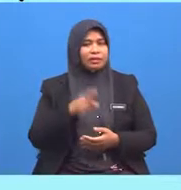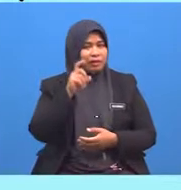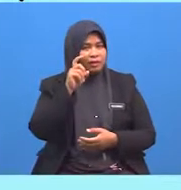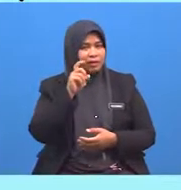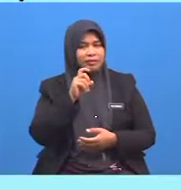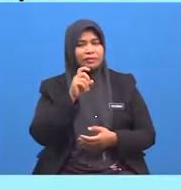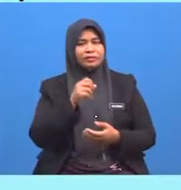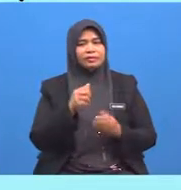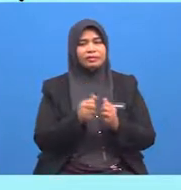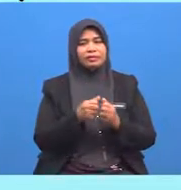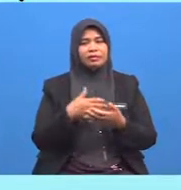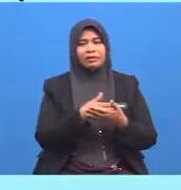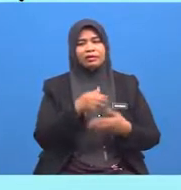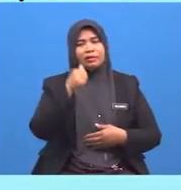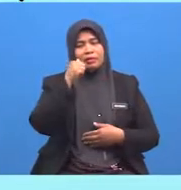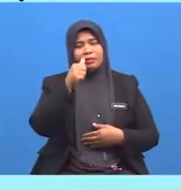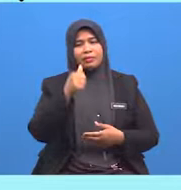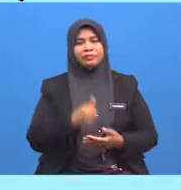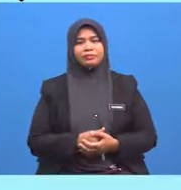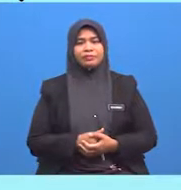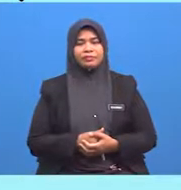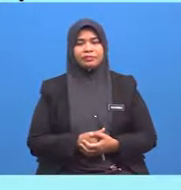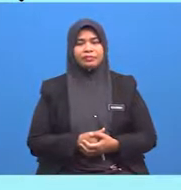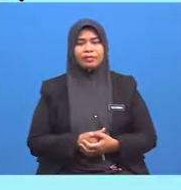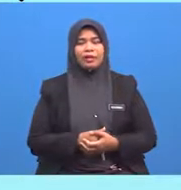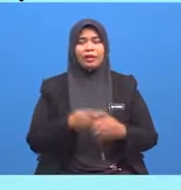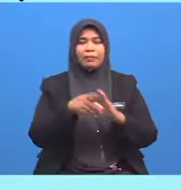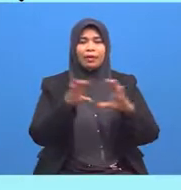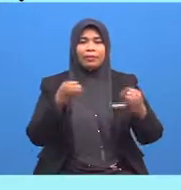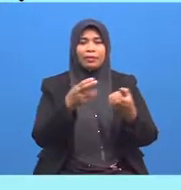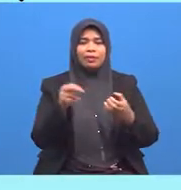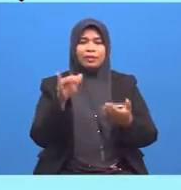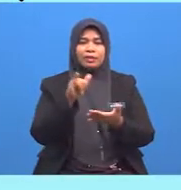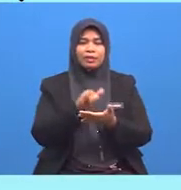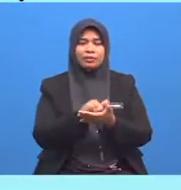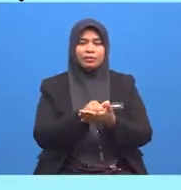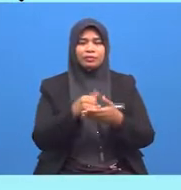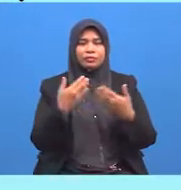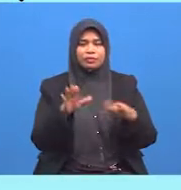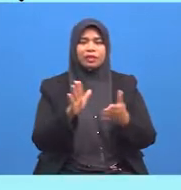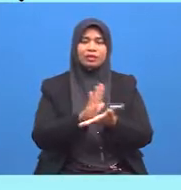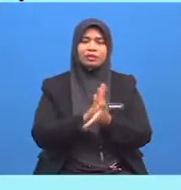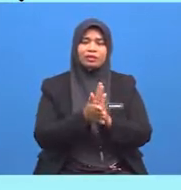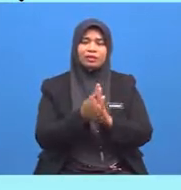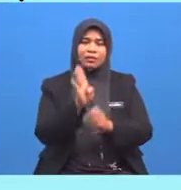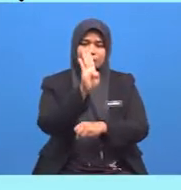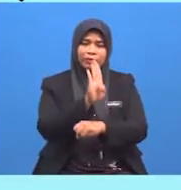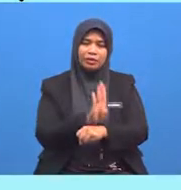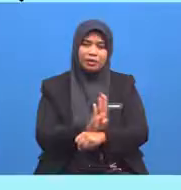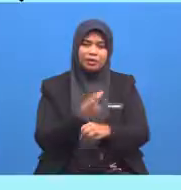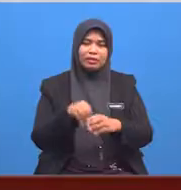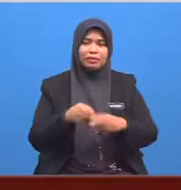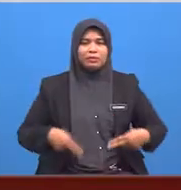anak perempuan kasihan perbuatan-perbuatan tersebut sudah menjadi budaya dalam kehidupan